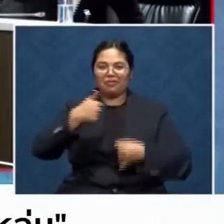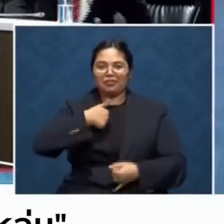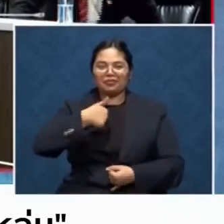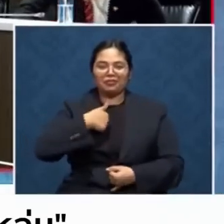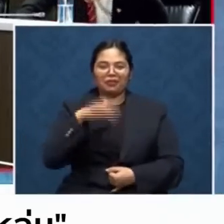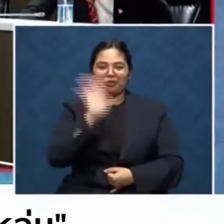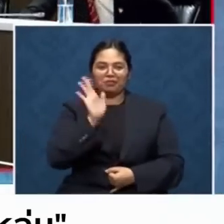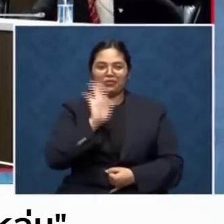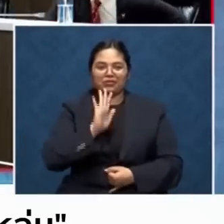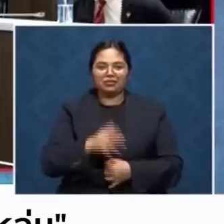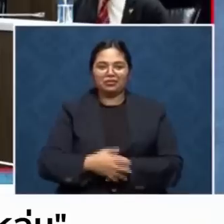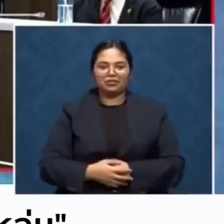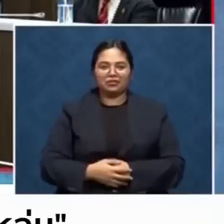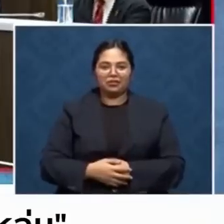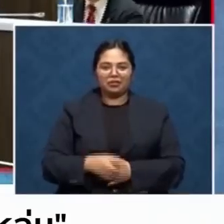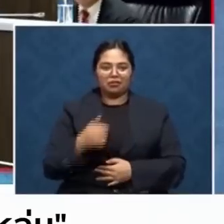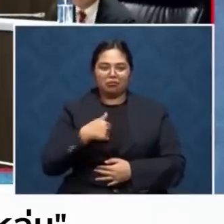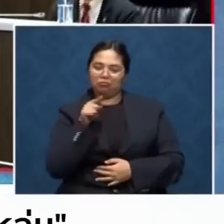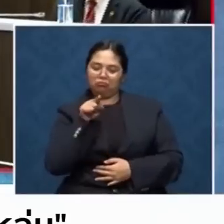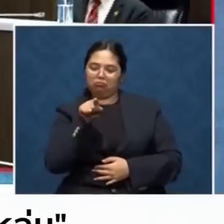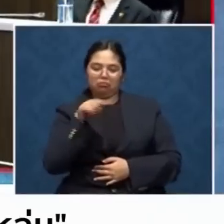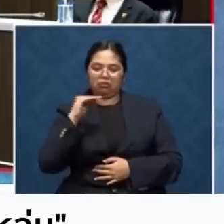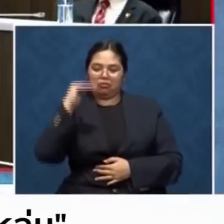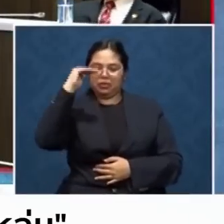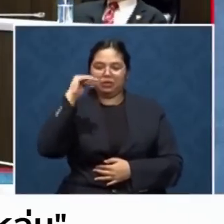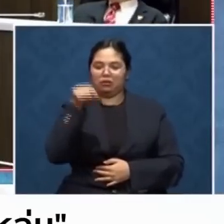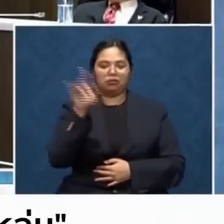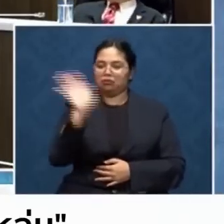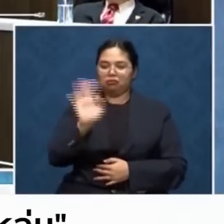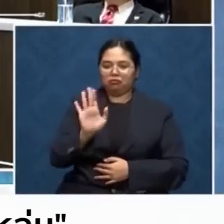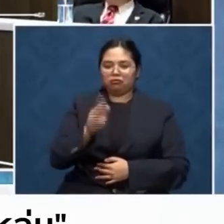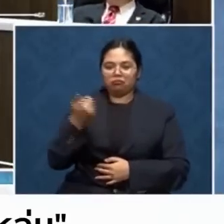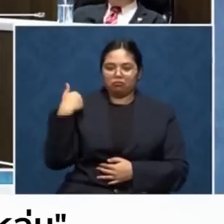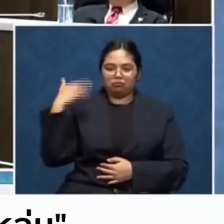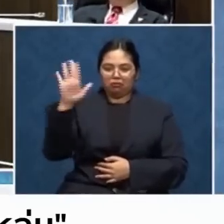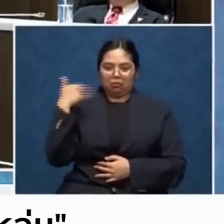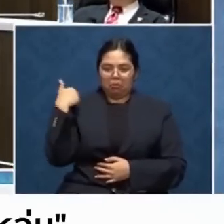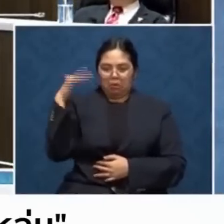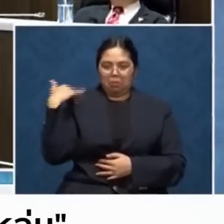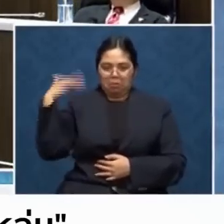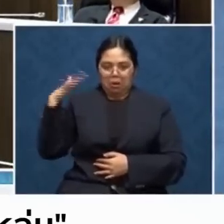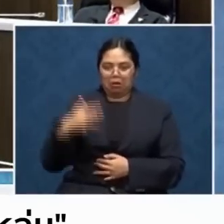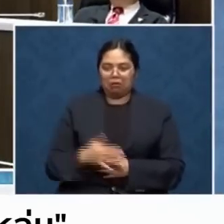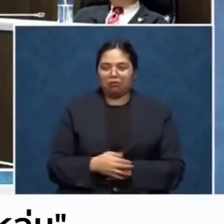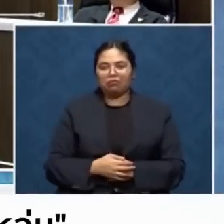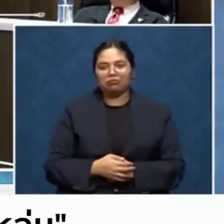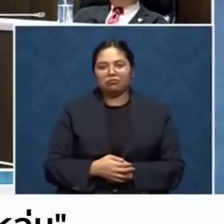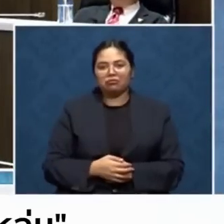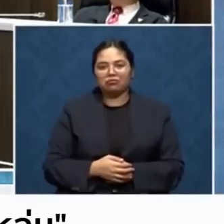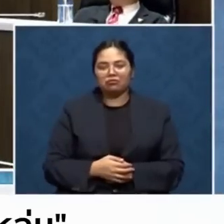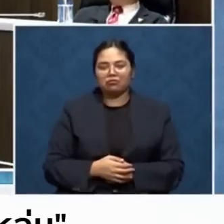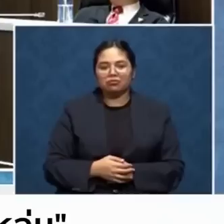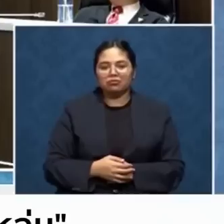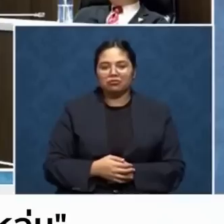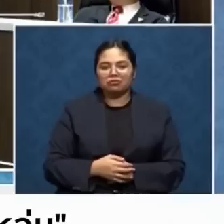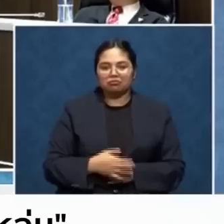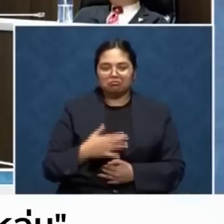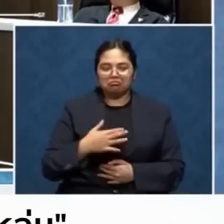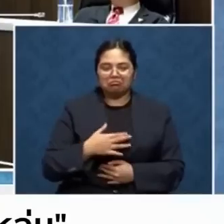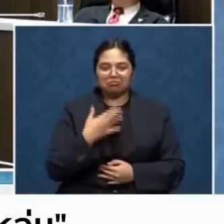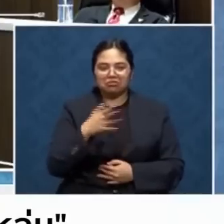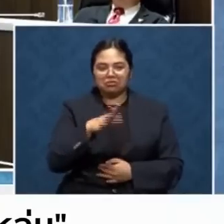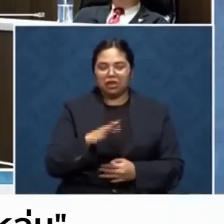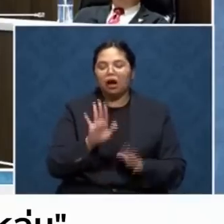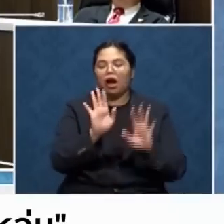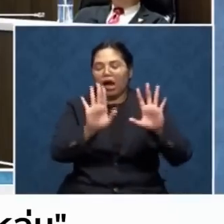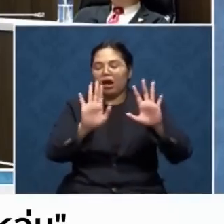ท่านถ้าต้องถอนแล้วไม่ได้นะครับคราวนี้ท่านวิโรจน์ต้องถอนแล้วนะคร ับ ผมอย่างนี้ท่านประธานไม่เป็นไรฮะท่านพระท่านวิโร